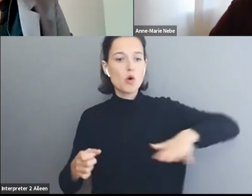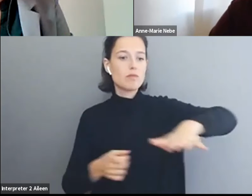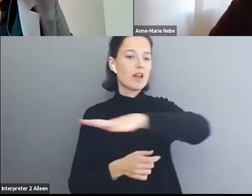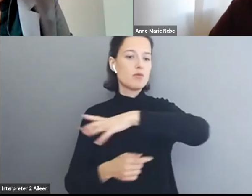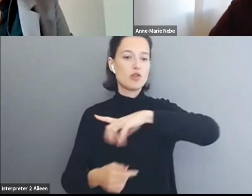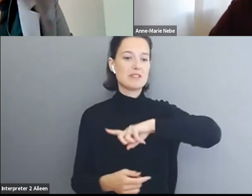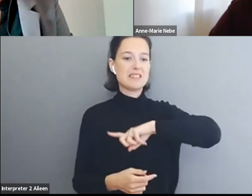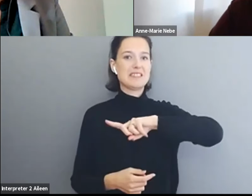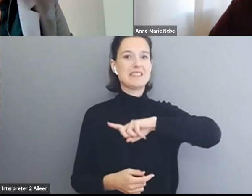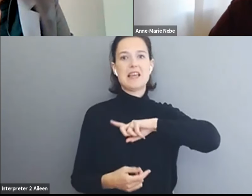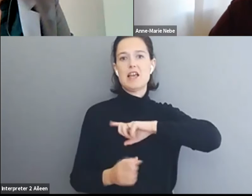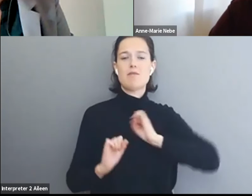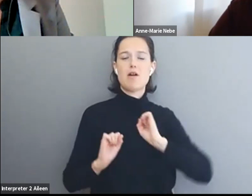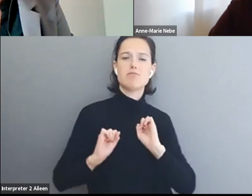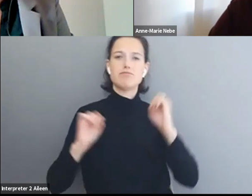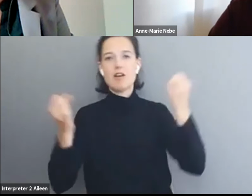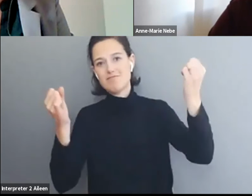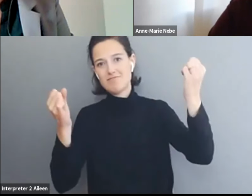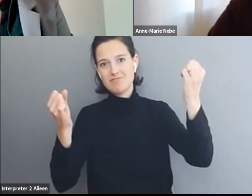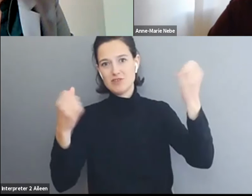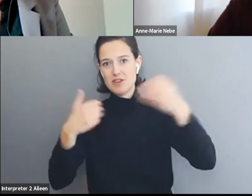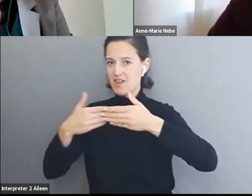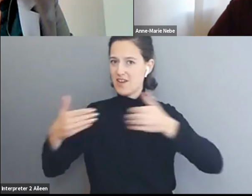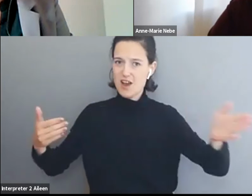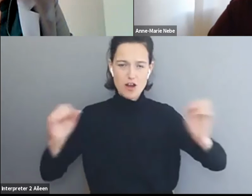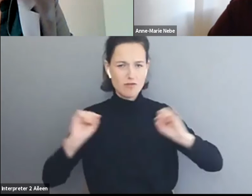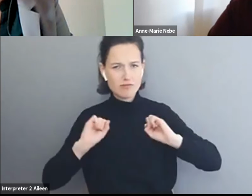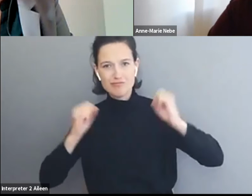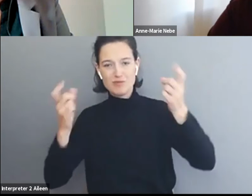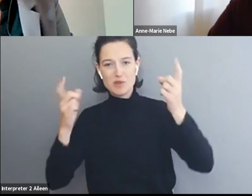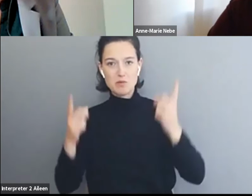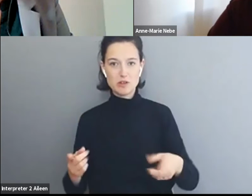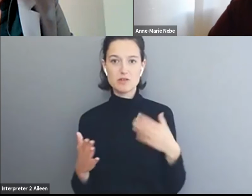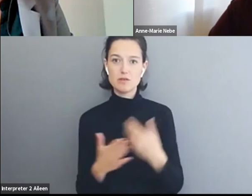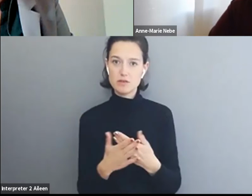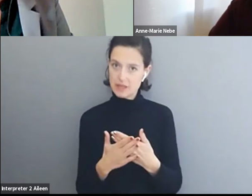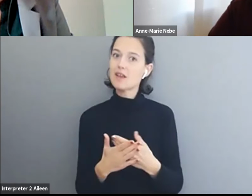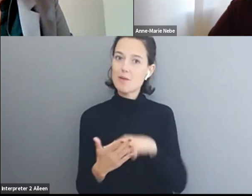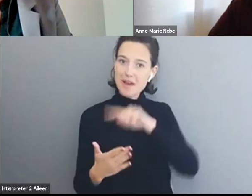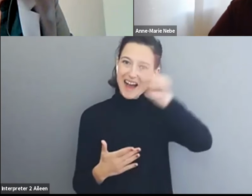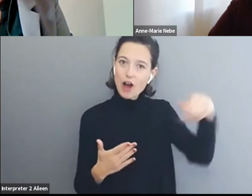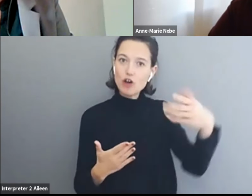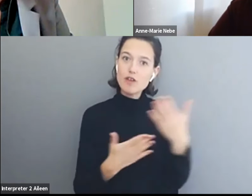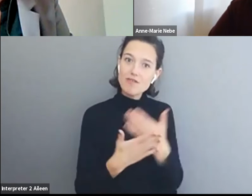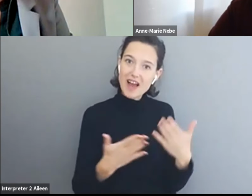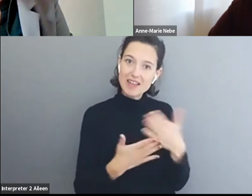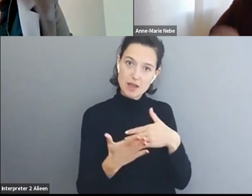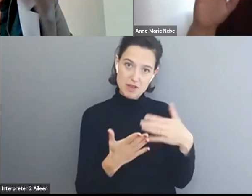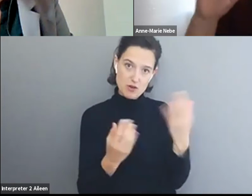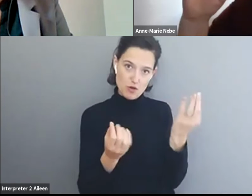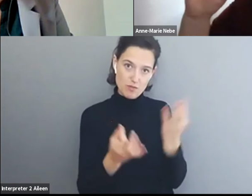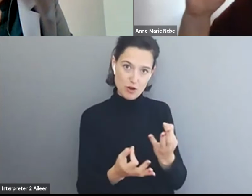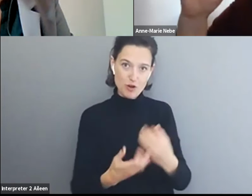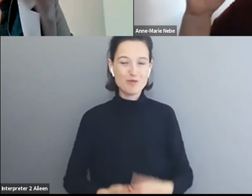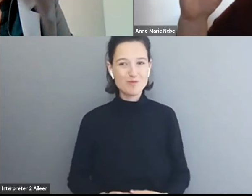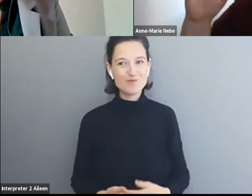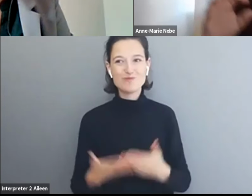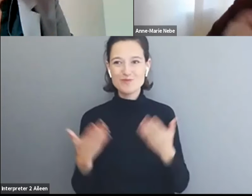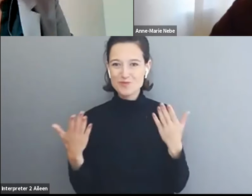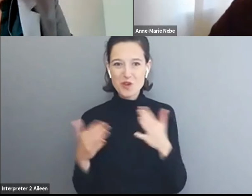die Tore aufzumachen und aktiv zu werden. Dafür braucht es Aus- und Weiterbildung. Mit dem vielen herzlichen Dank für